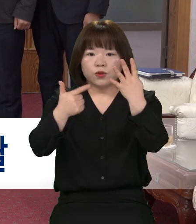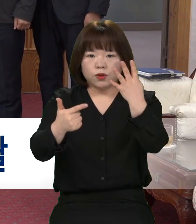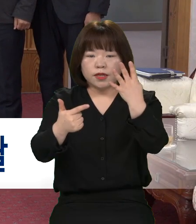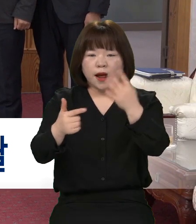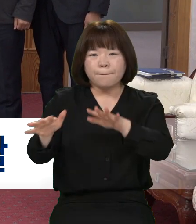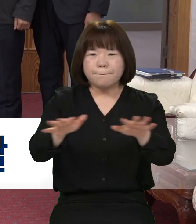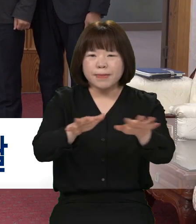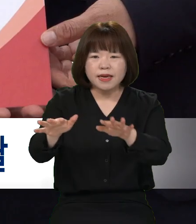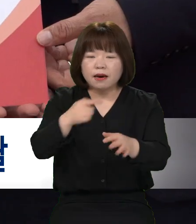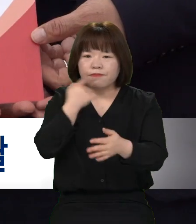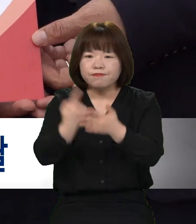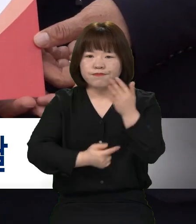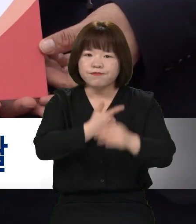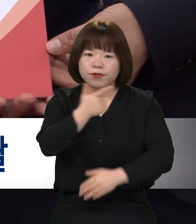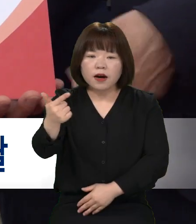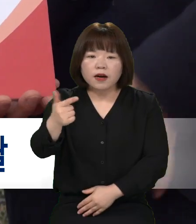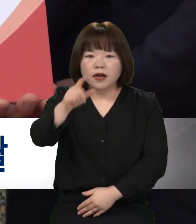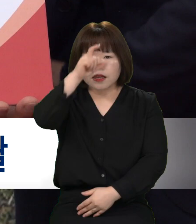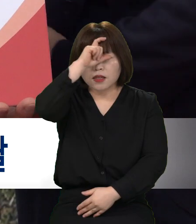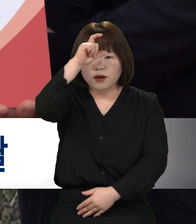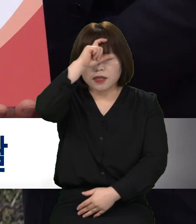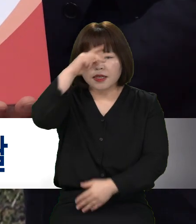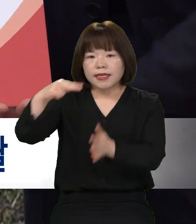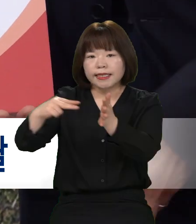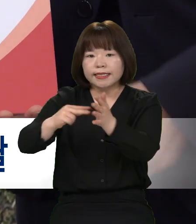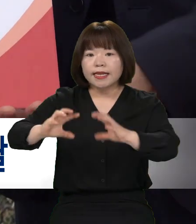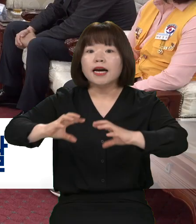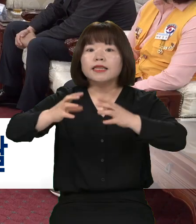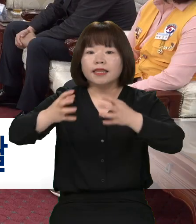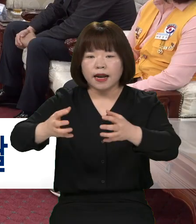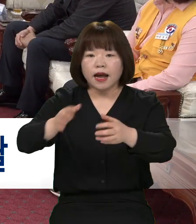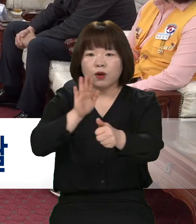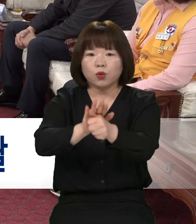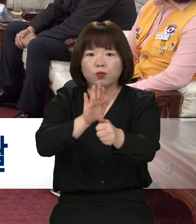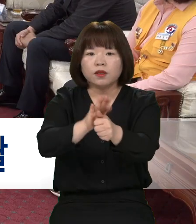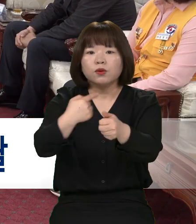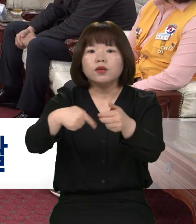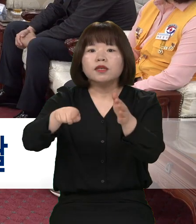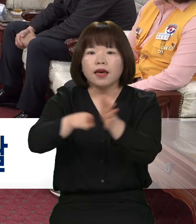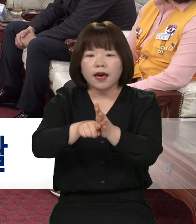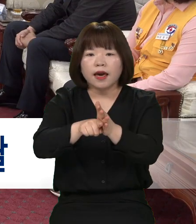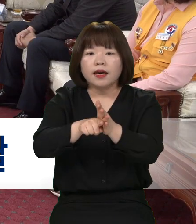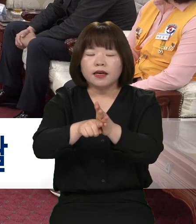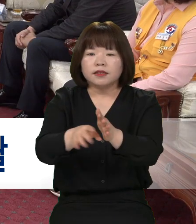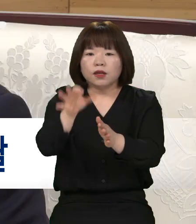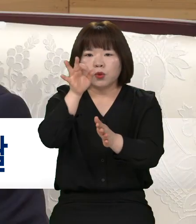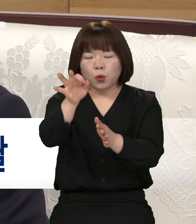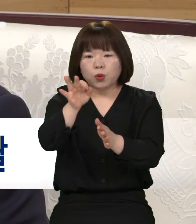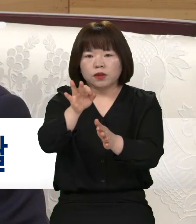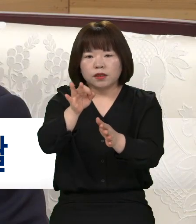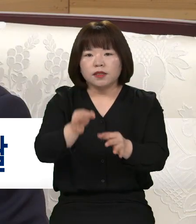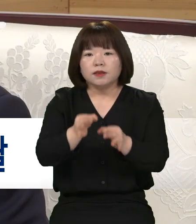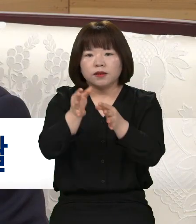6일 포항시는 강진으로 큰 피해를 입은 키르키에와 시리아의 이재민 구호 등을 위해 대한적십자사